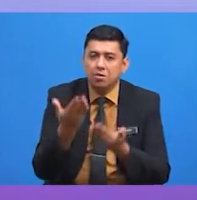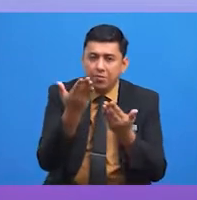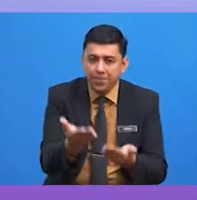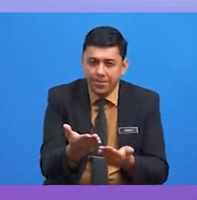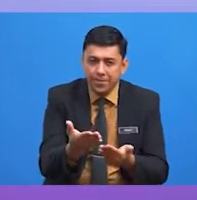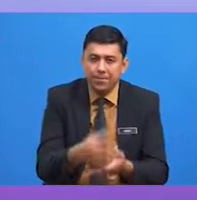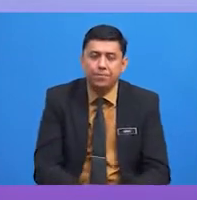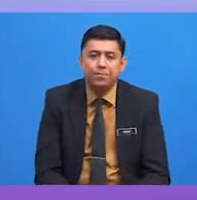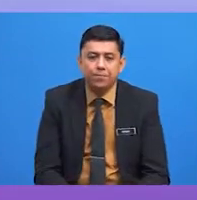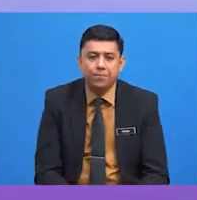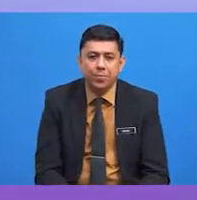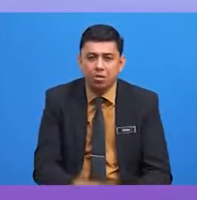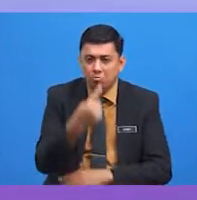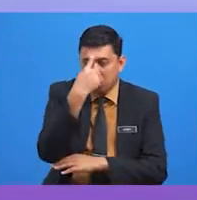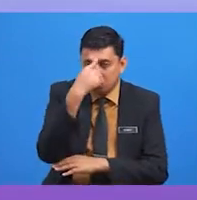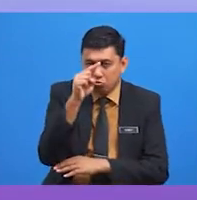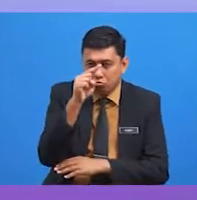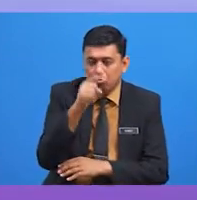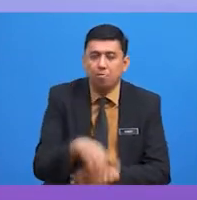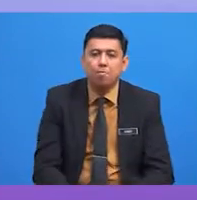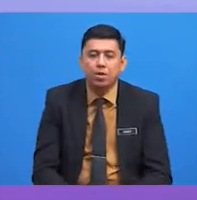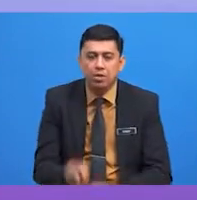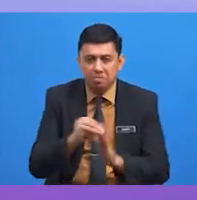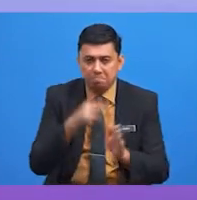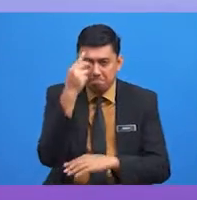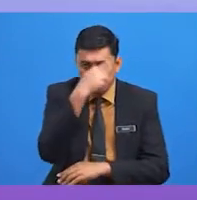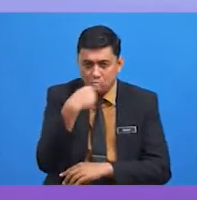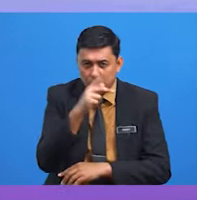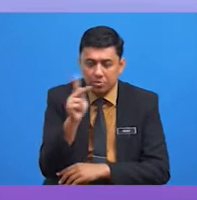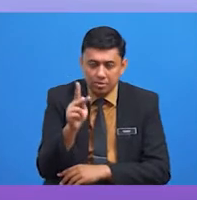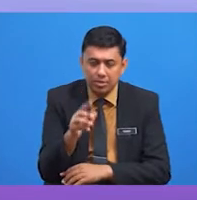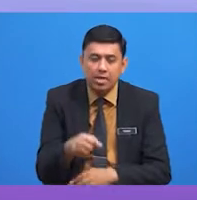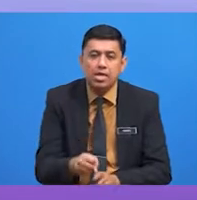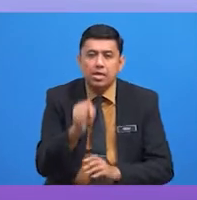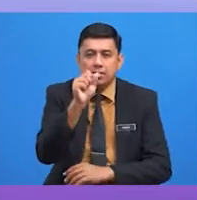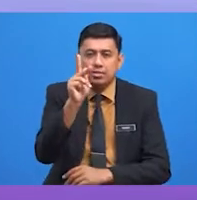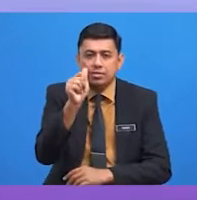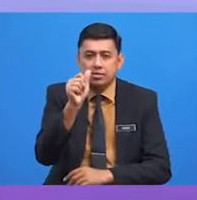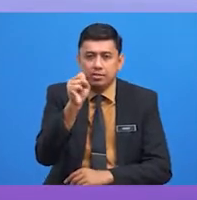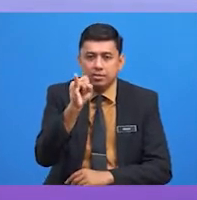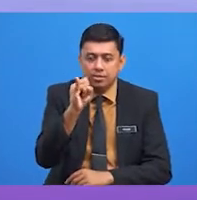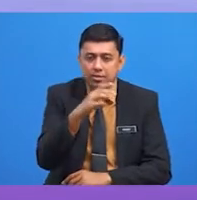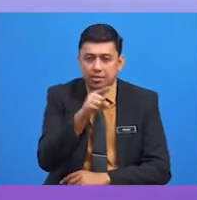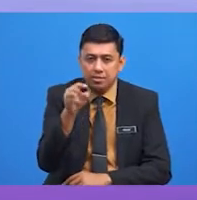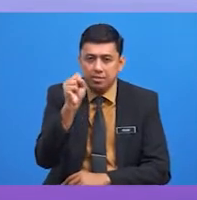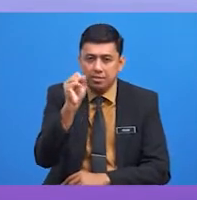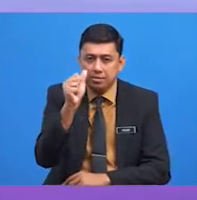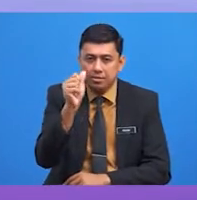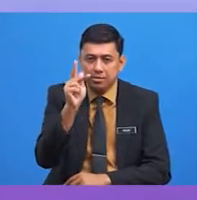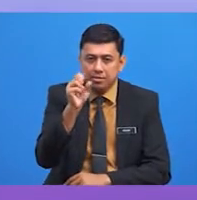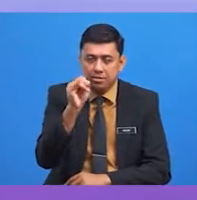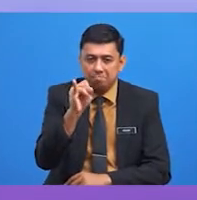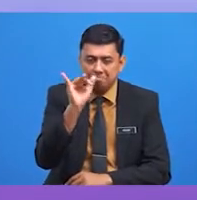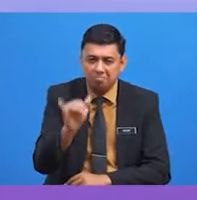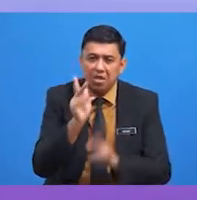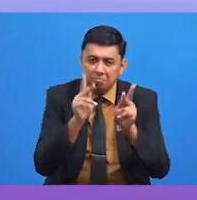plaintiff untuk mengemukakan saksi-saksi yang dikatakan tidak